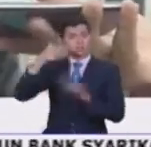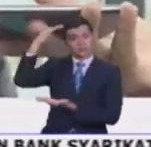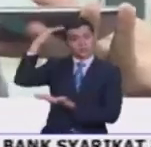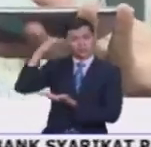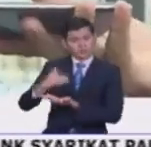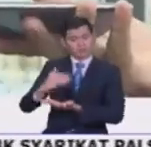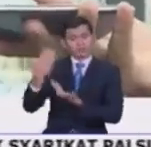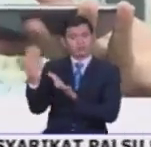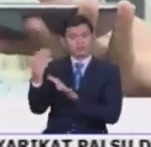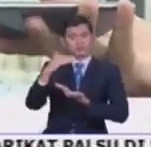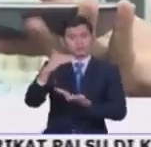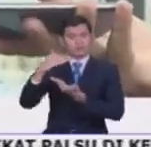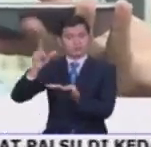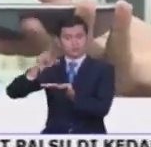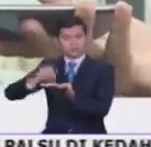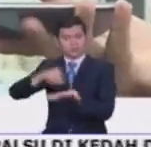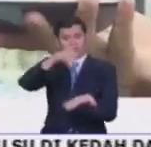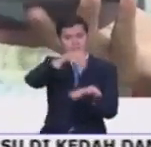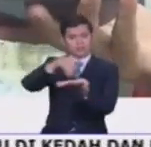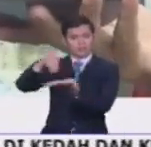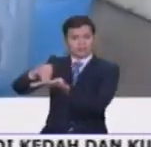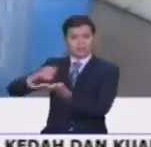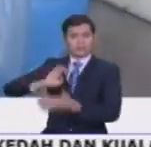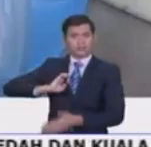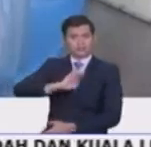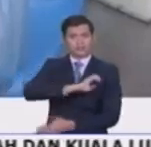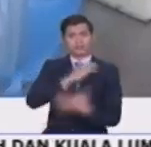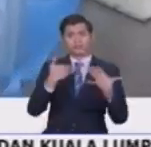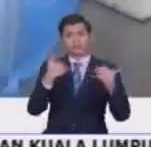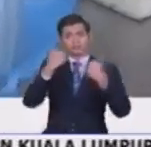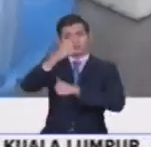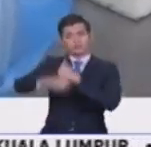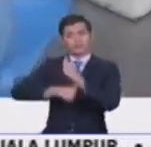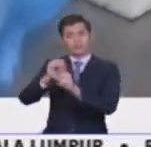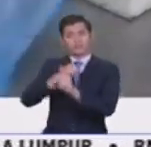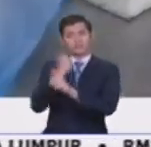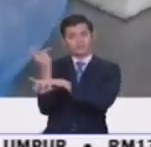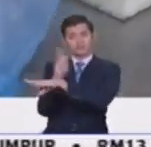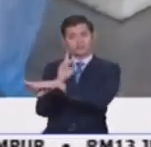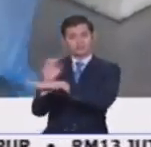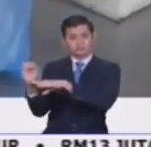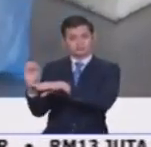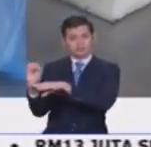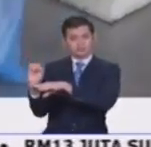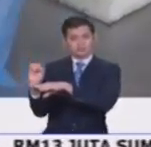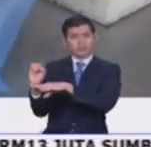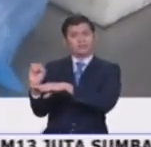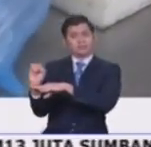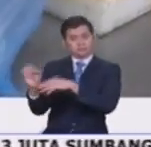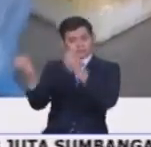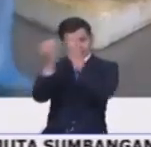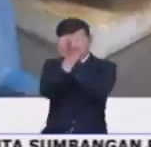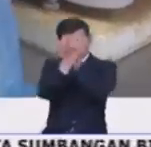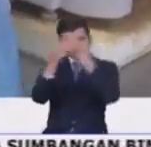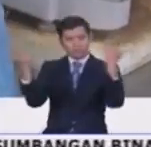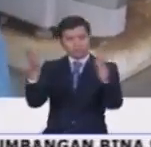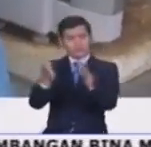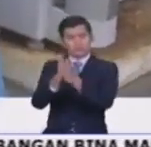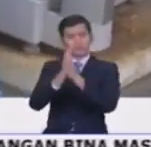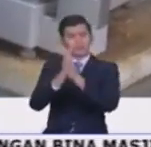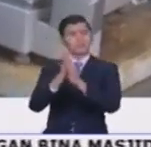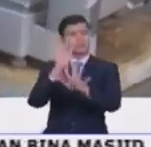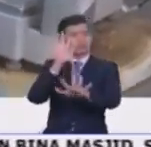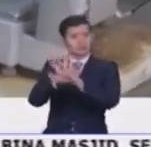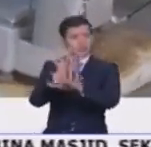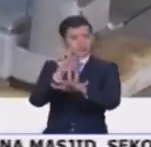di beberapa lokasi. Exco Kesihatan Alam Sekitar Koperasi dan Kepenggunaan S. Virapan berkata permintaan yang